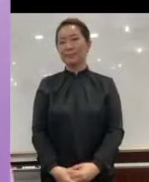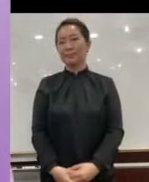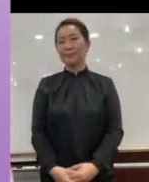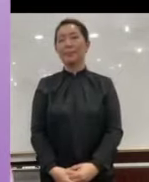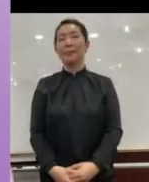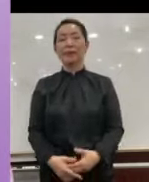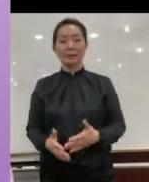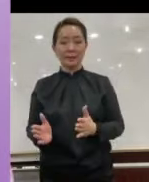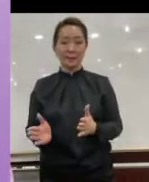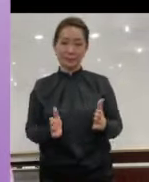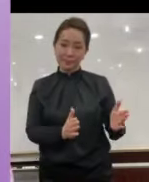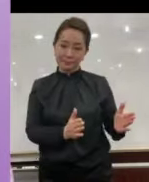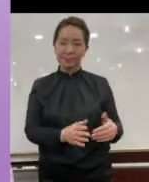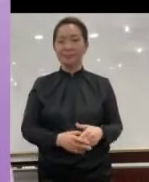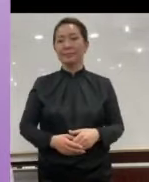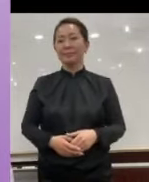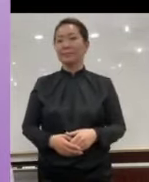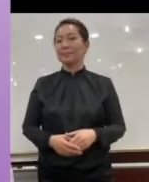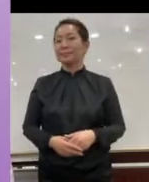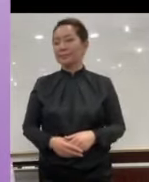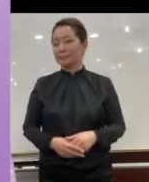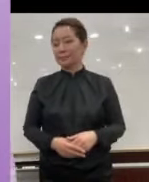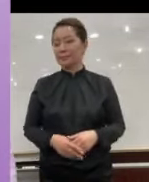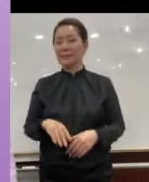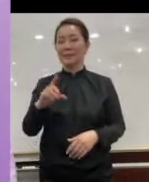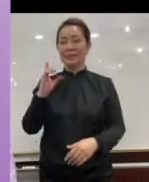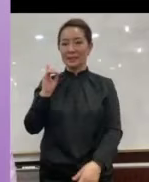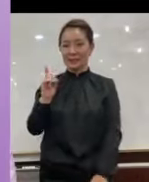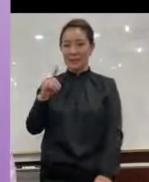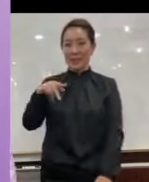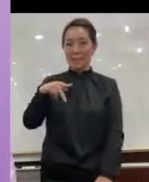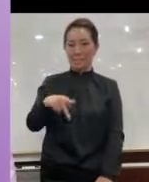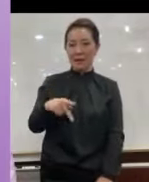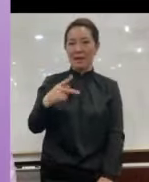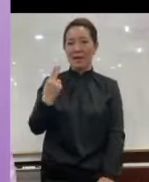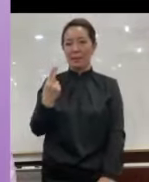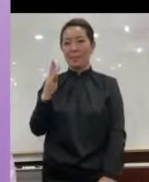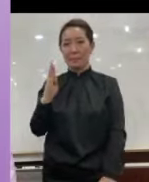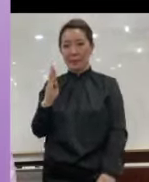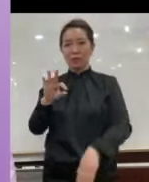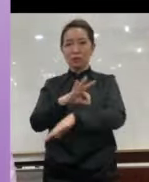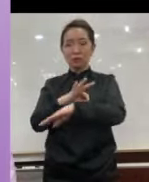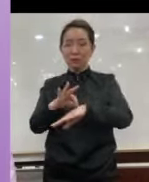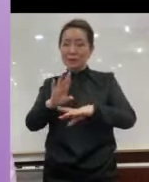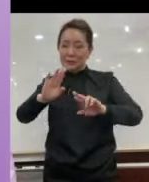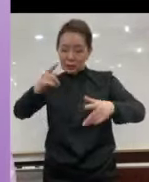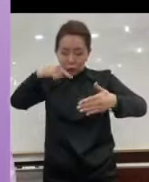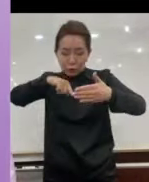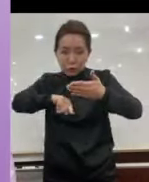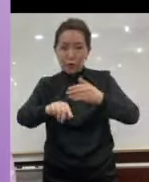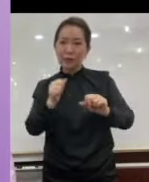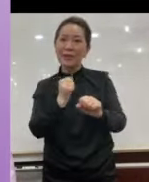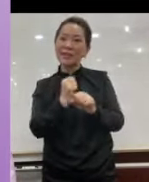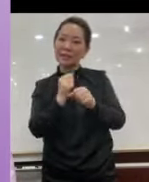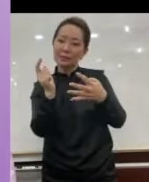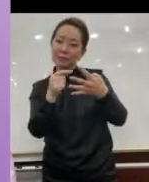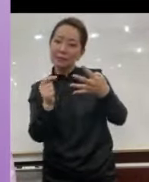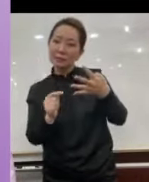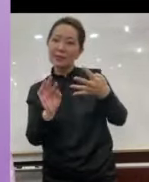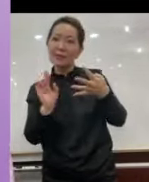За тэгээд дараагийнхаа ярианд оръё. DPAP төсөл маань яг боддоор ямар үйл ажиллагаа явуулдаг юм бэ гэдгийг та бүхэн